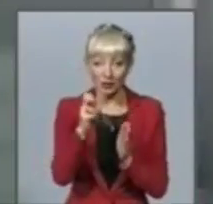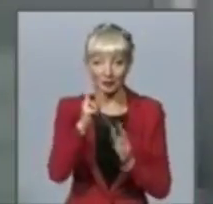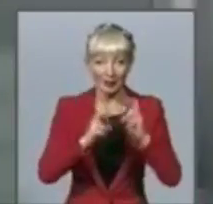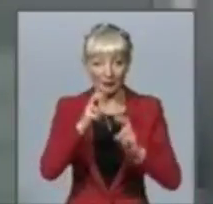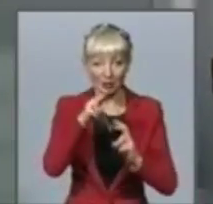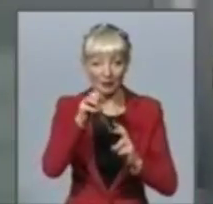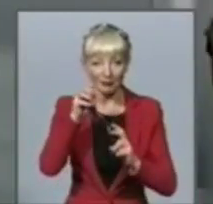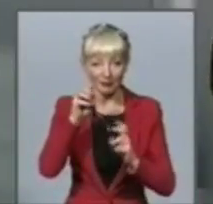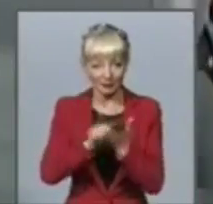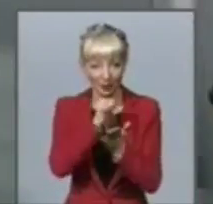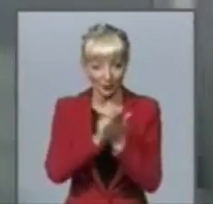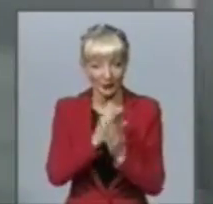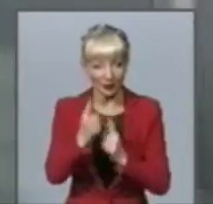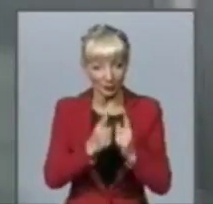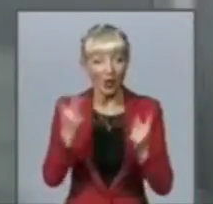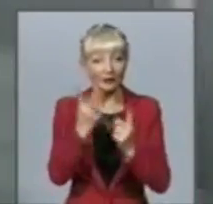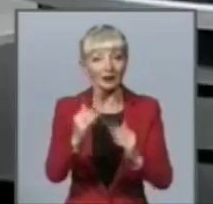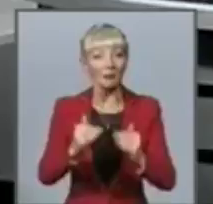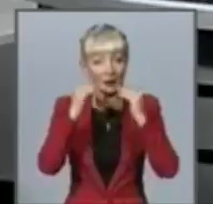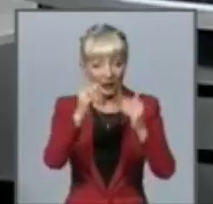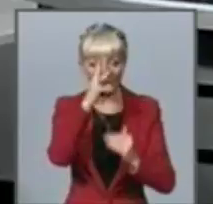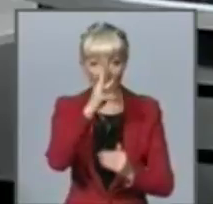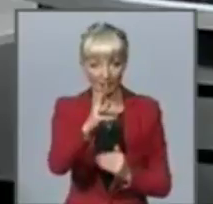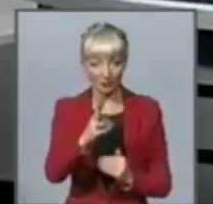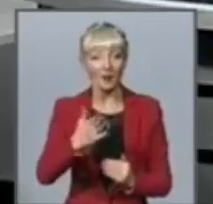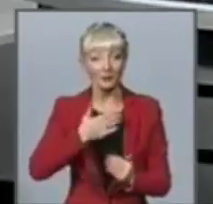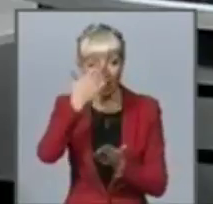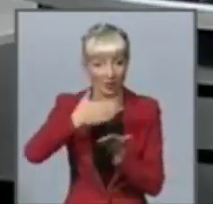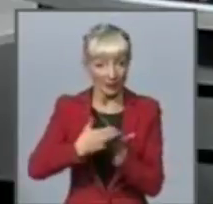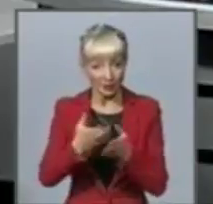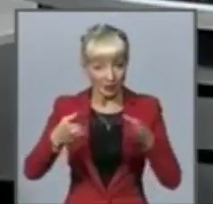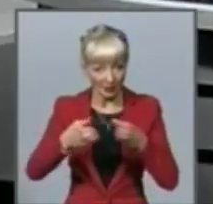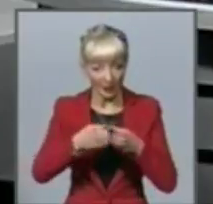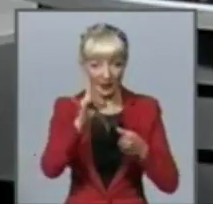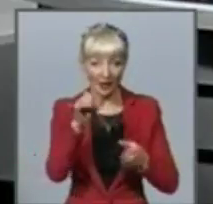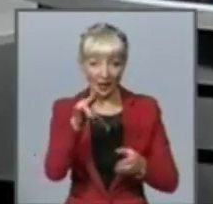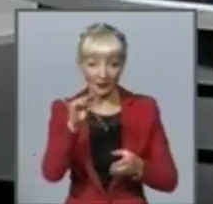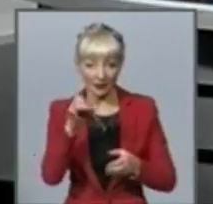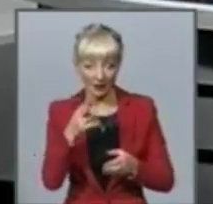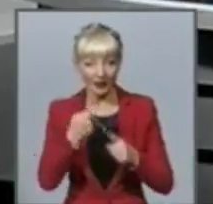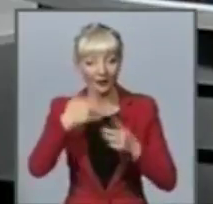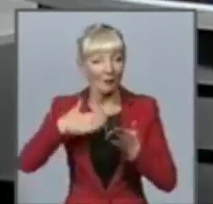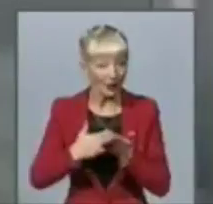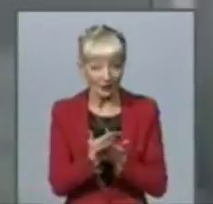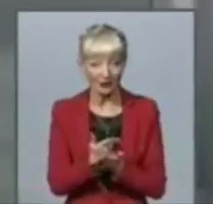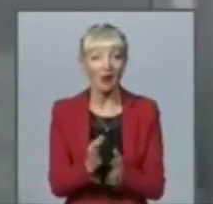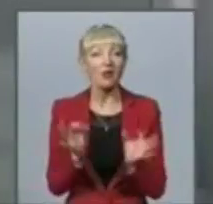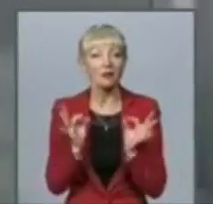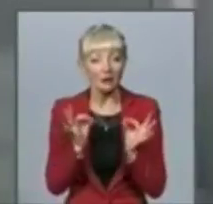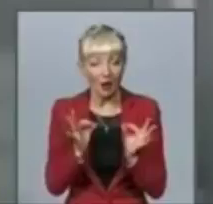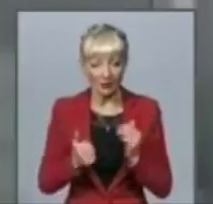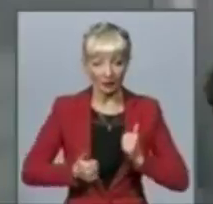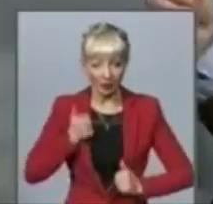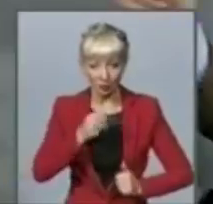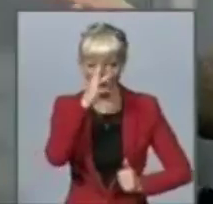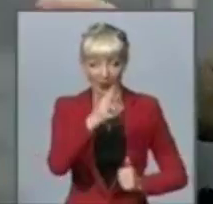цього піднімати суттєво заробітну платню. Наша політика радикальної партії – це політика адекватної, нормальної, достойної заробітної платні.